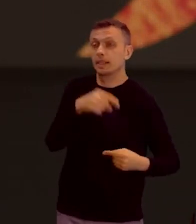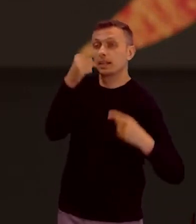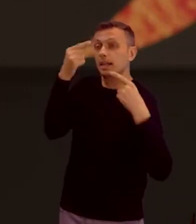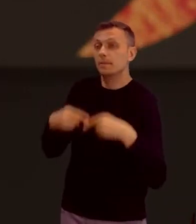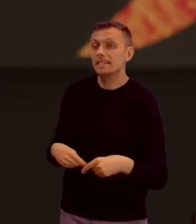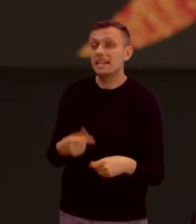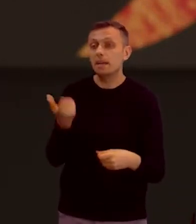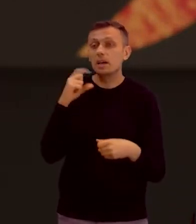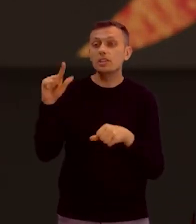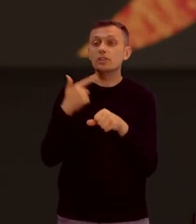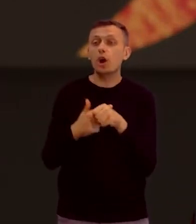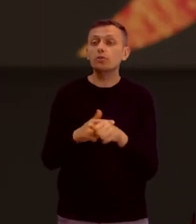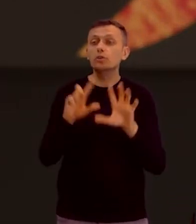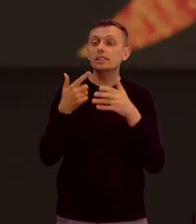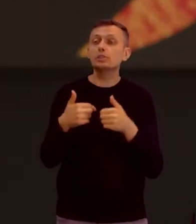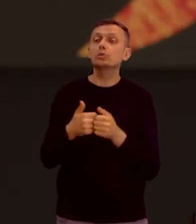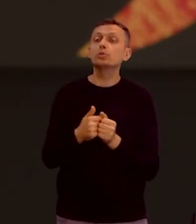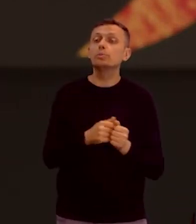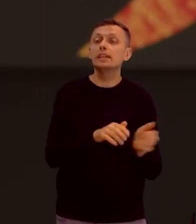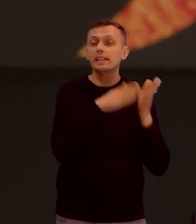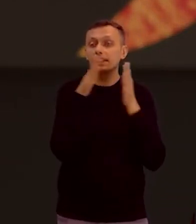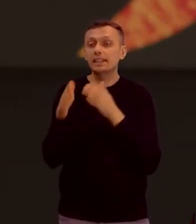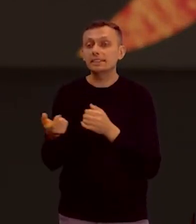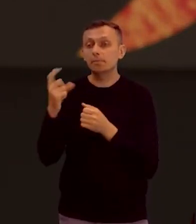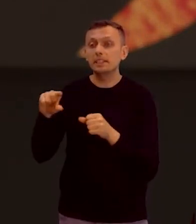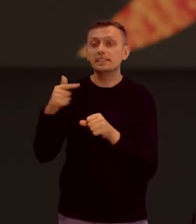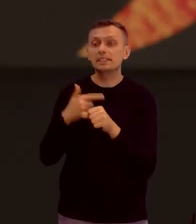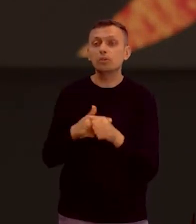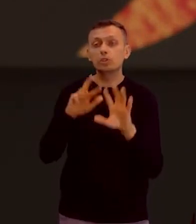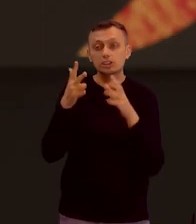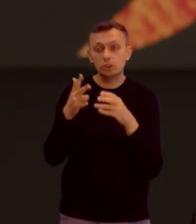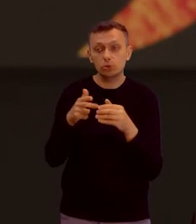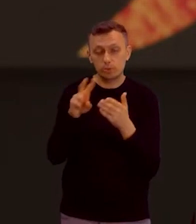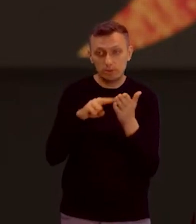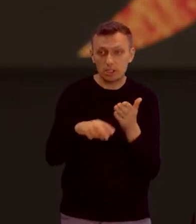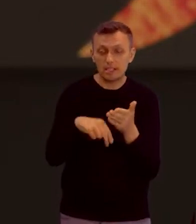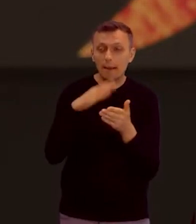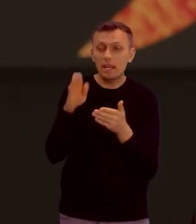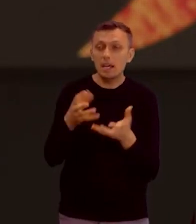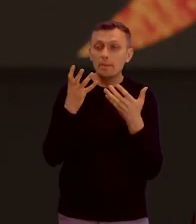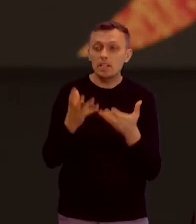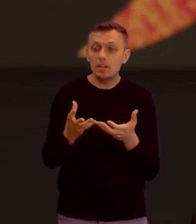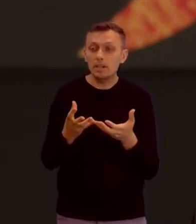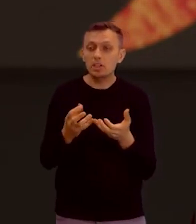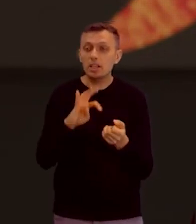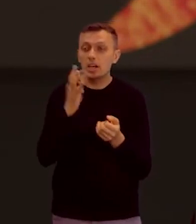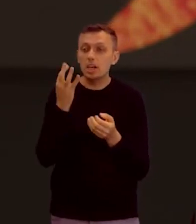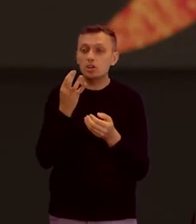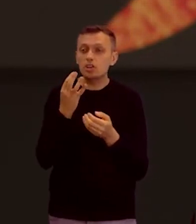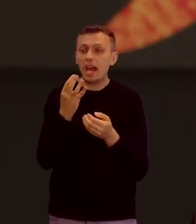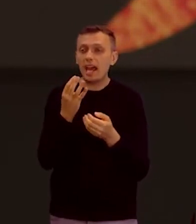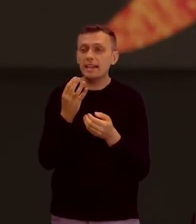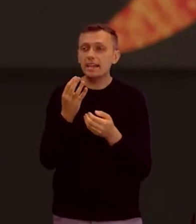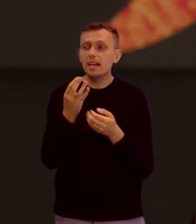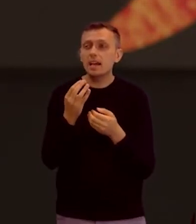psalmu 128, by z ich treści wyciągnąć cztery proste, oczywiste lekcje, które